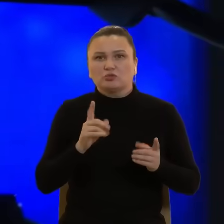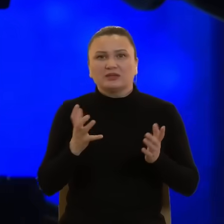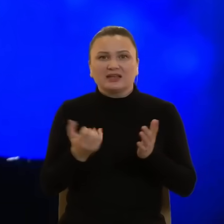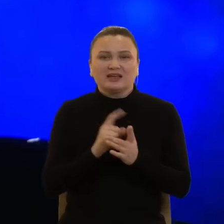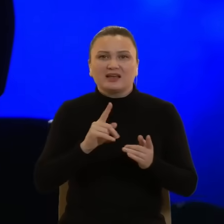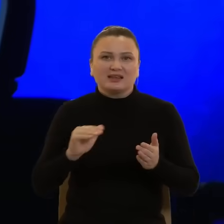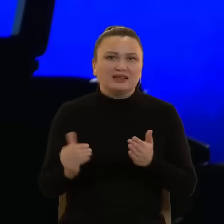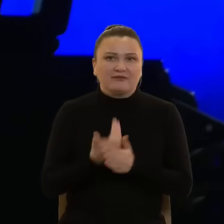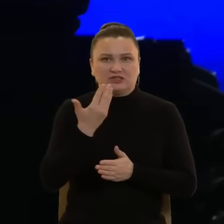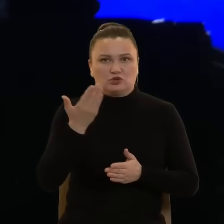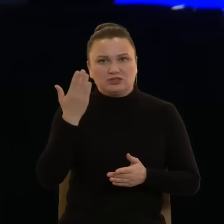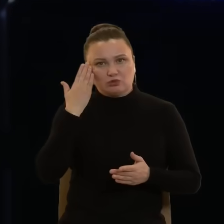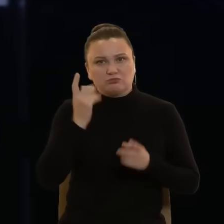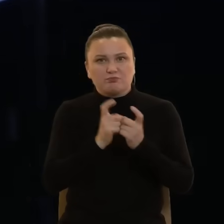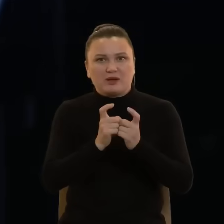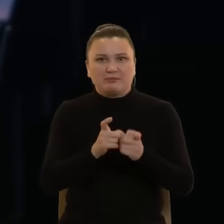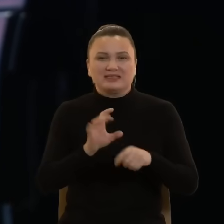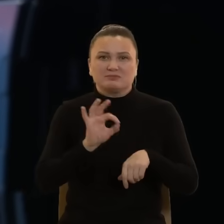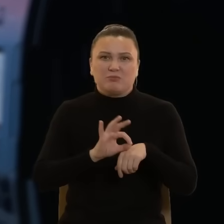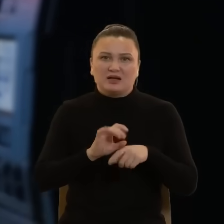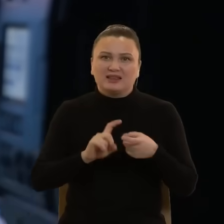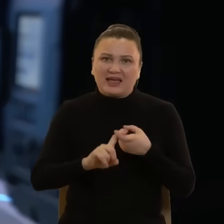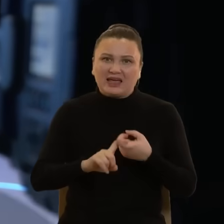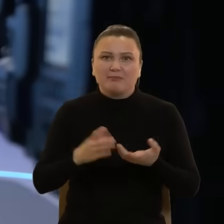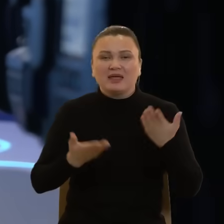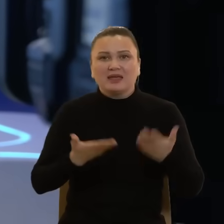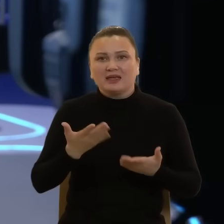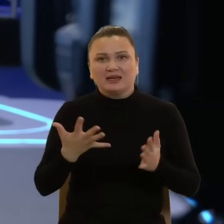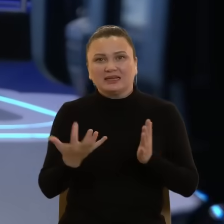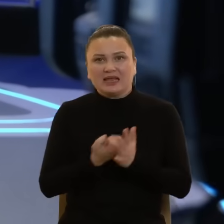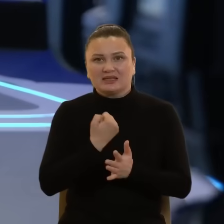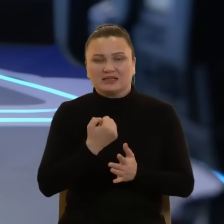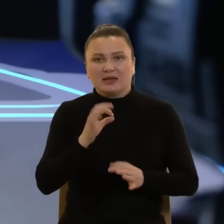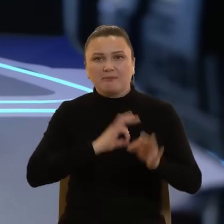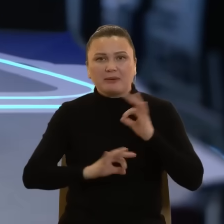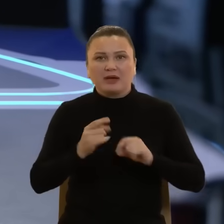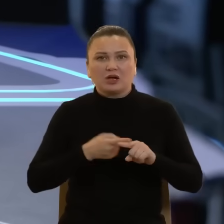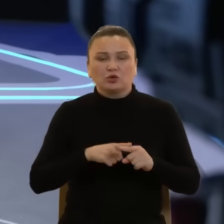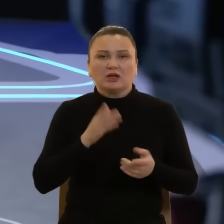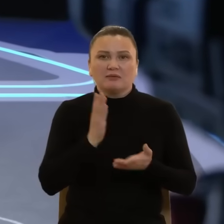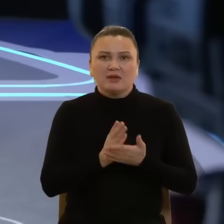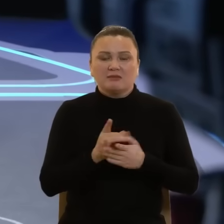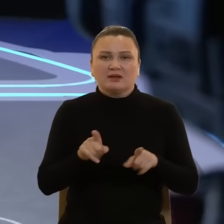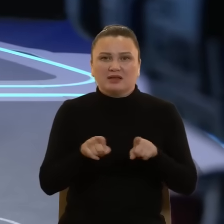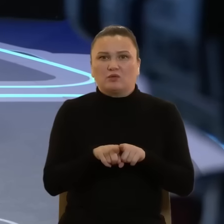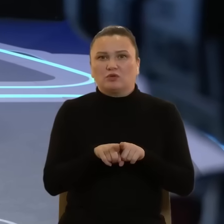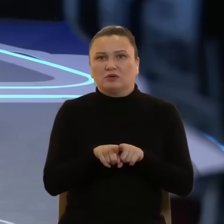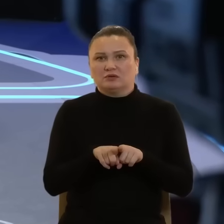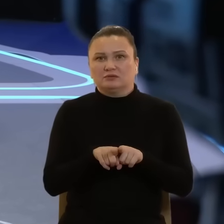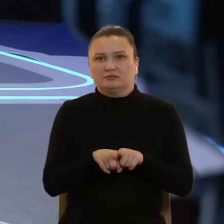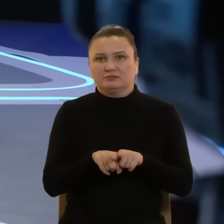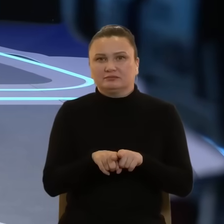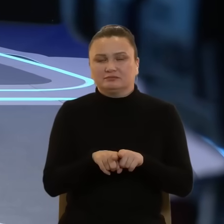какие-то инновационные способы борьбы с бактериями, либо действительно найти препараты, которые обладали бы вот таким